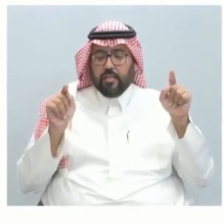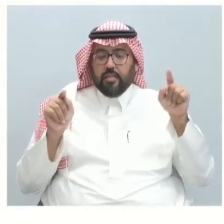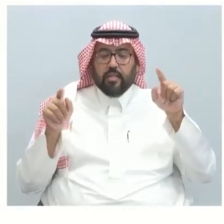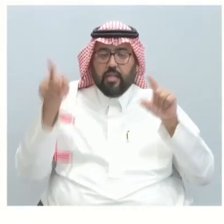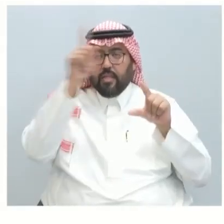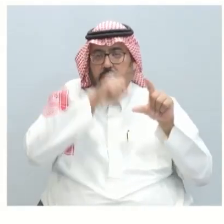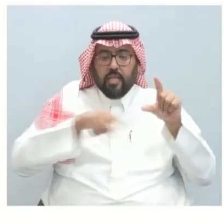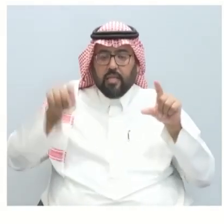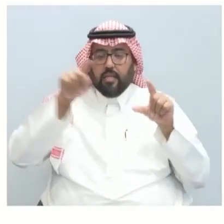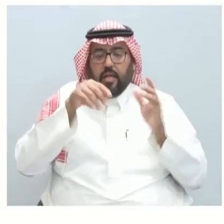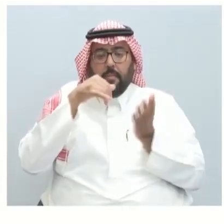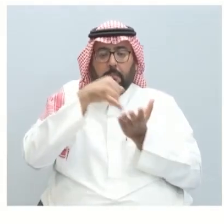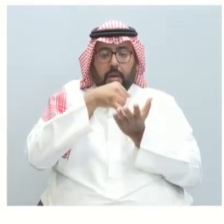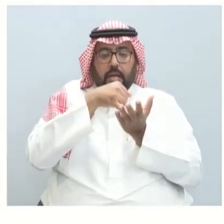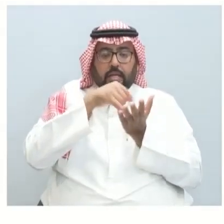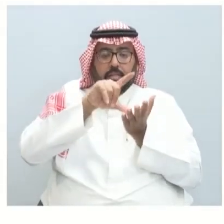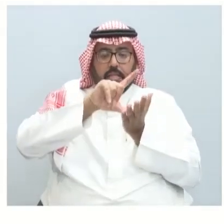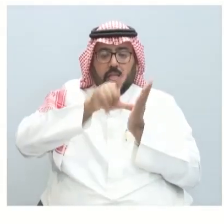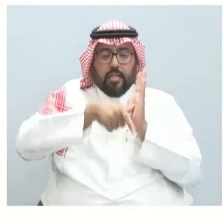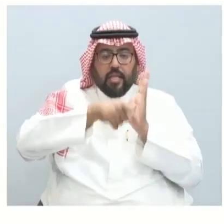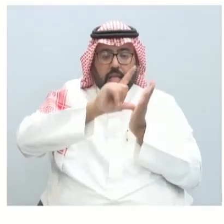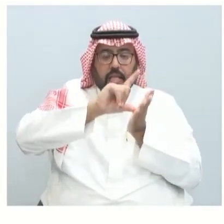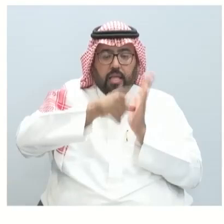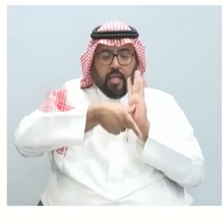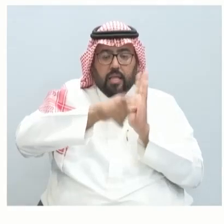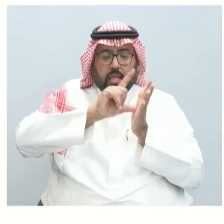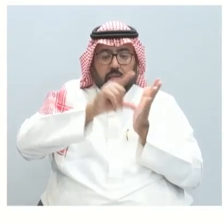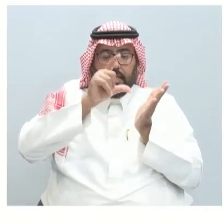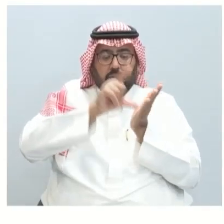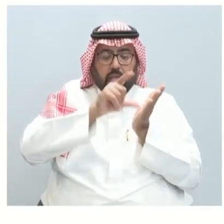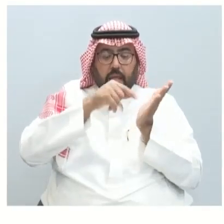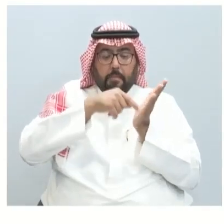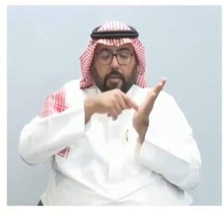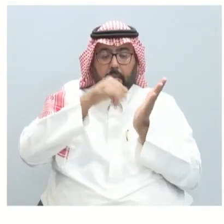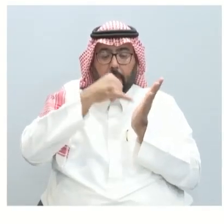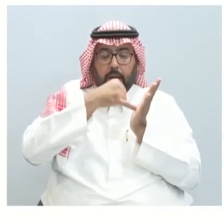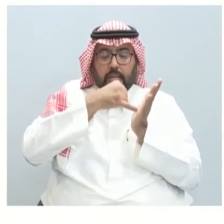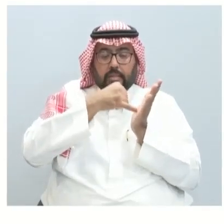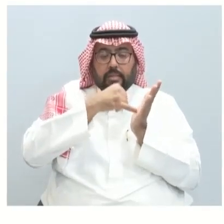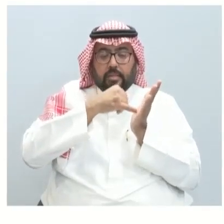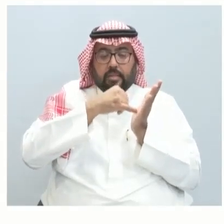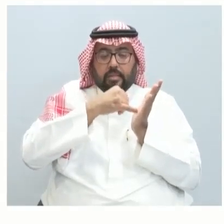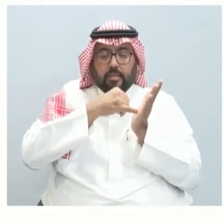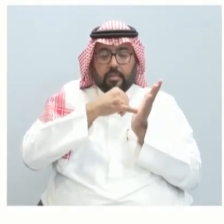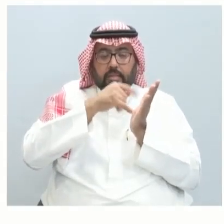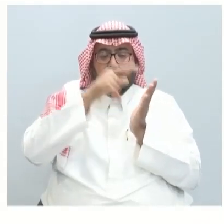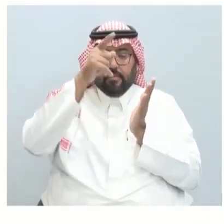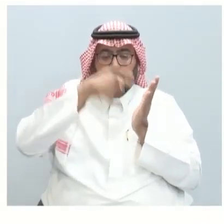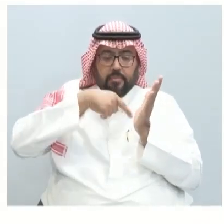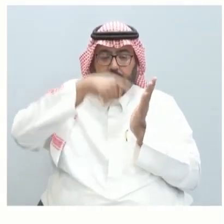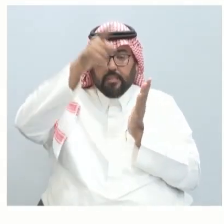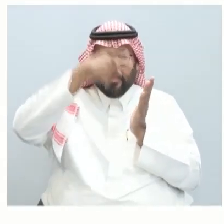مركز الدائره النقطه التي اسميناها مركز الدائره اذا ابنائي بناتي نرى ان المسافه